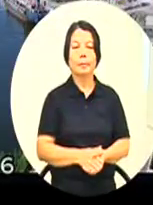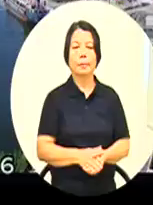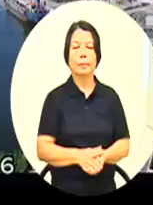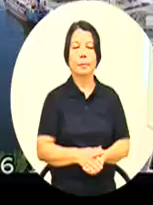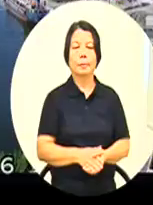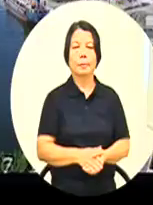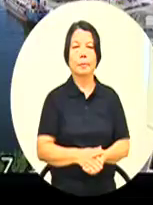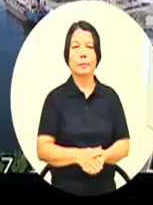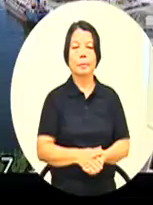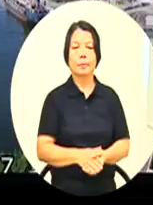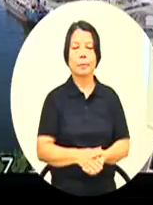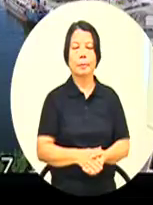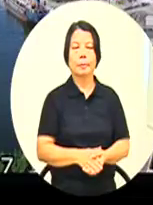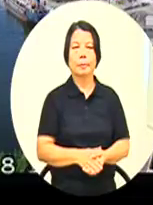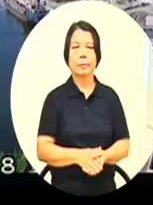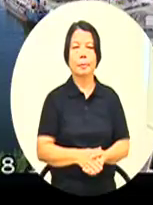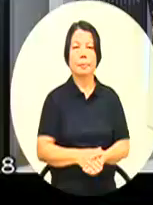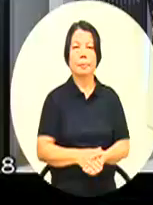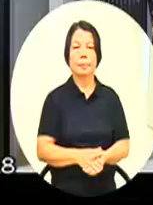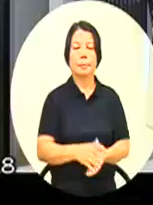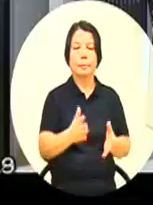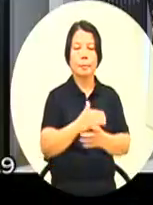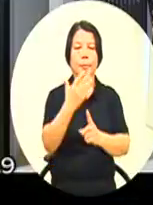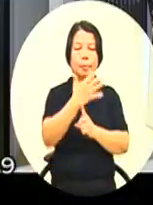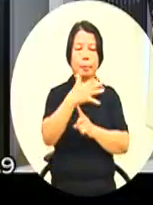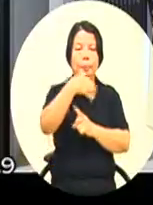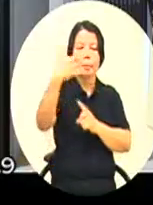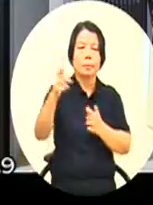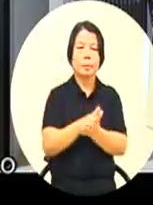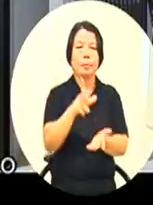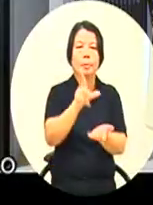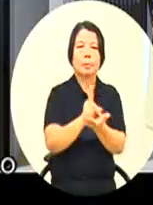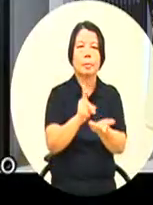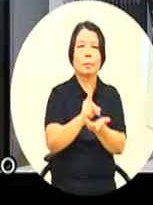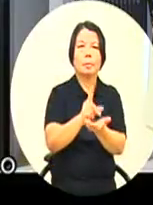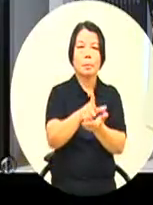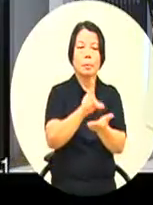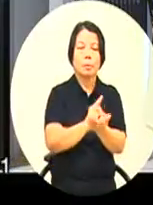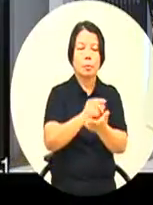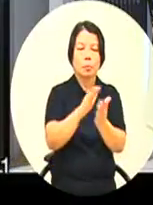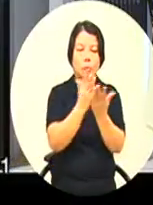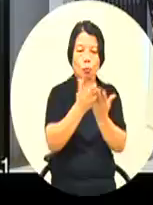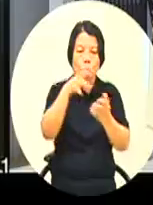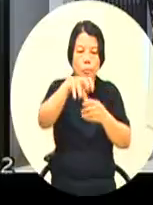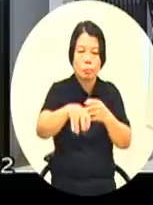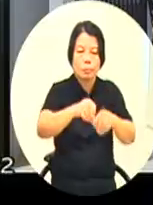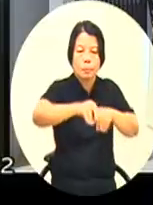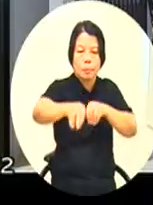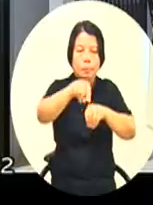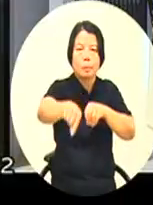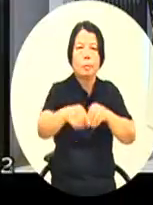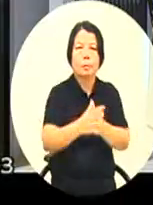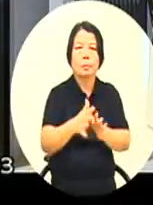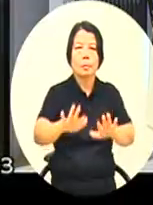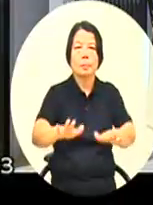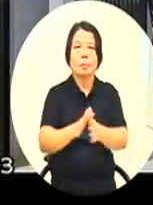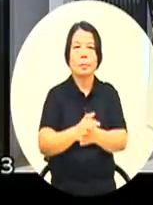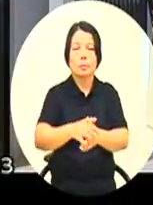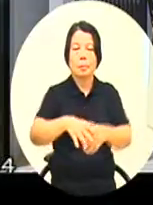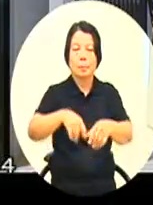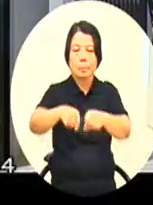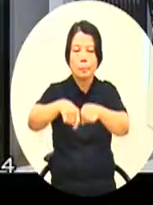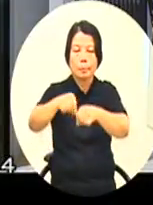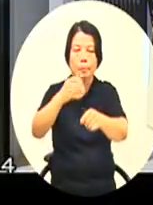来进行这个案子哦。那旗山图书馆分馆的新建工程目前已经进行到西部设计的报告书，那我